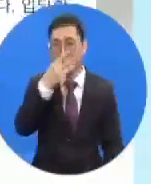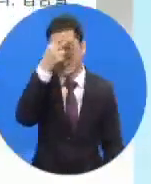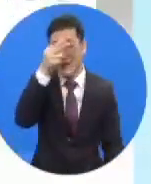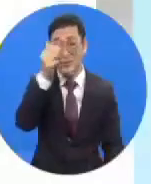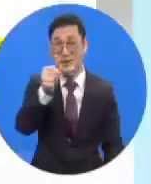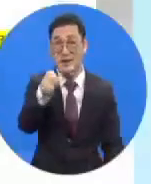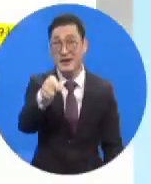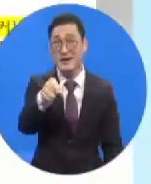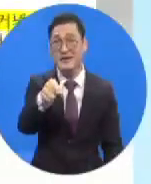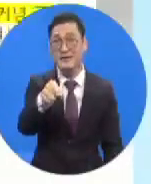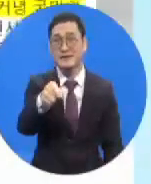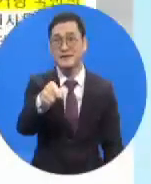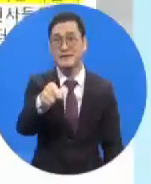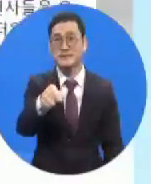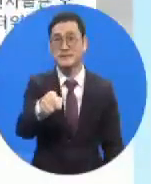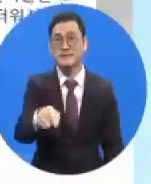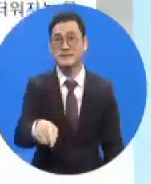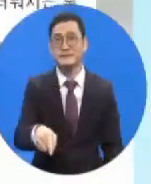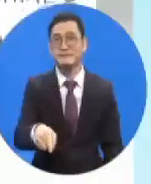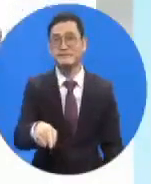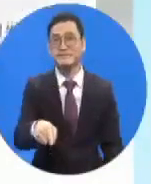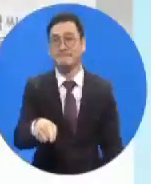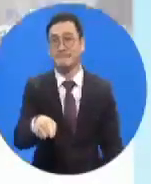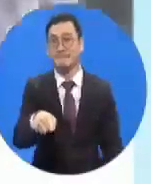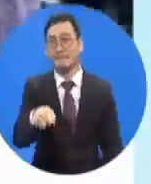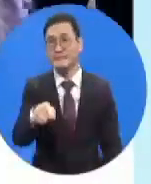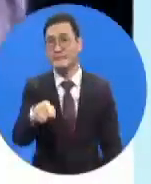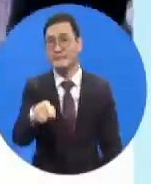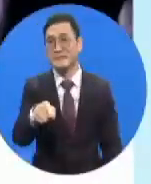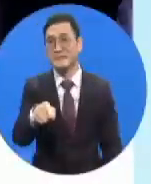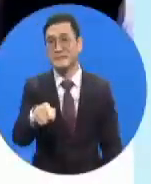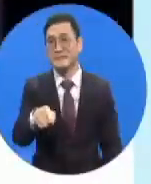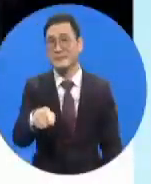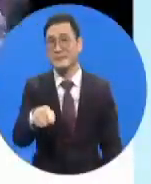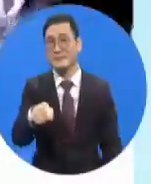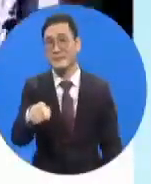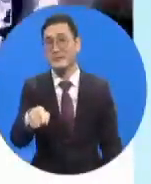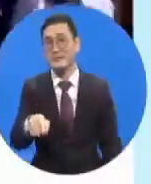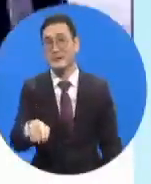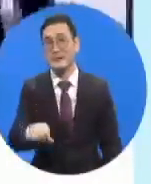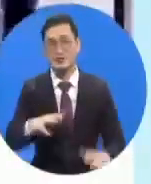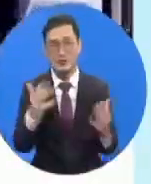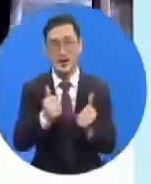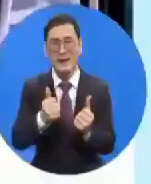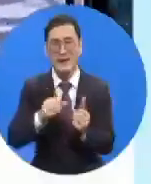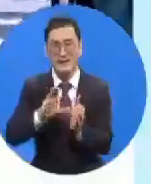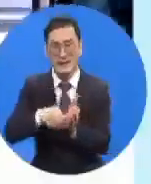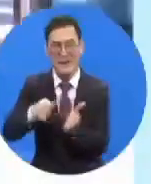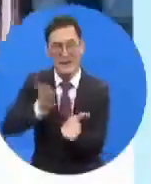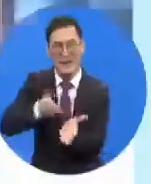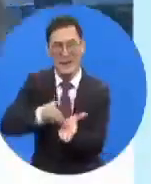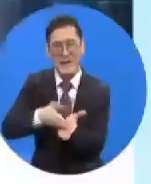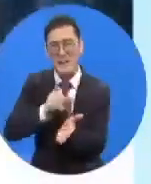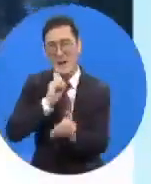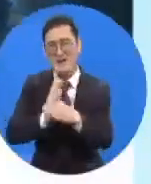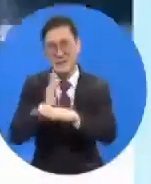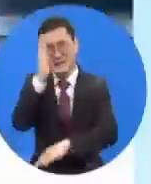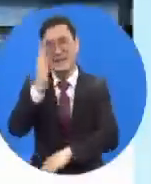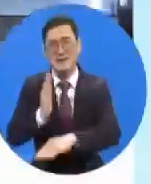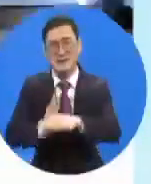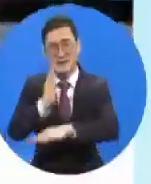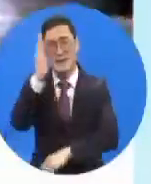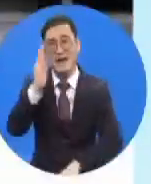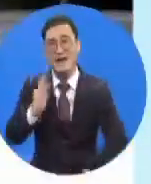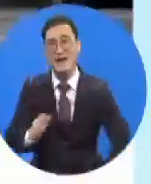이렇게 지나쳤다. 그다음에 지나쳤다는 평가도 보수 진영에서는 나오고 있거든요. 그래서 이게 국민의힘에 오히려 어떤